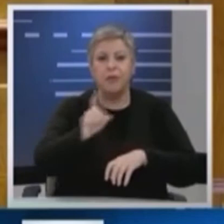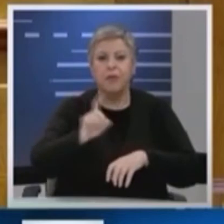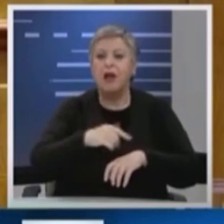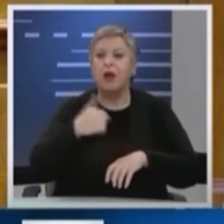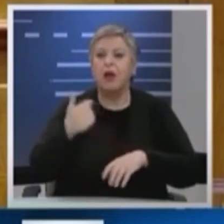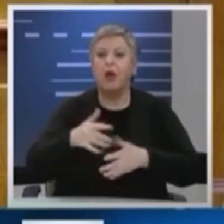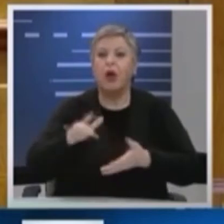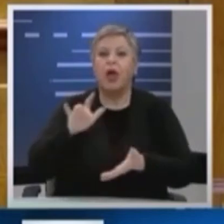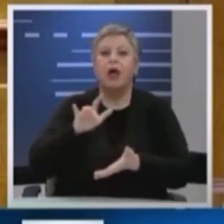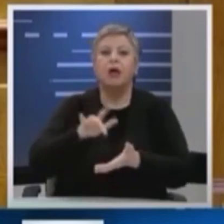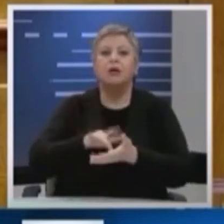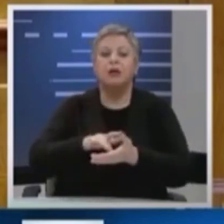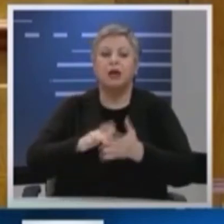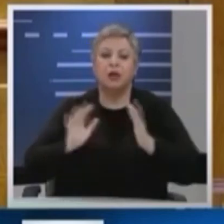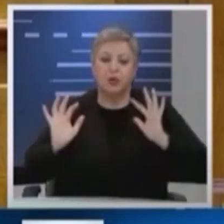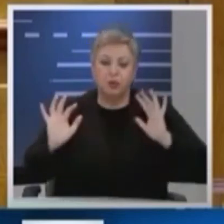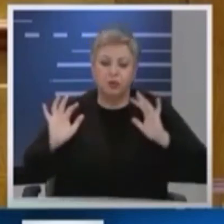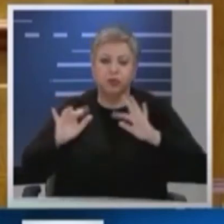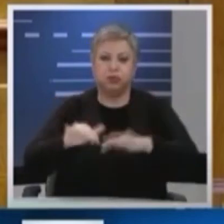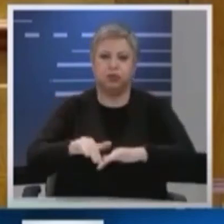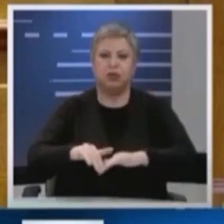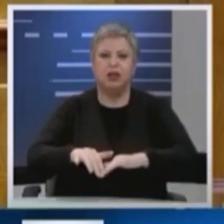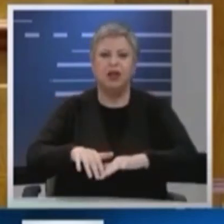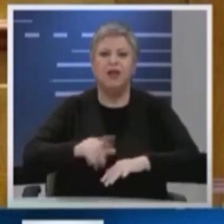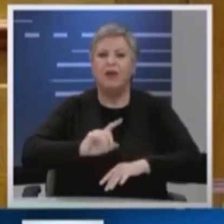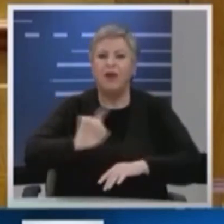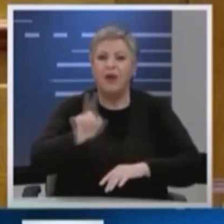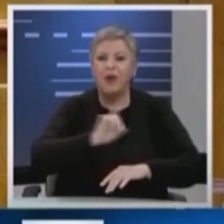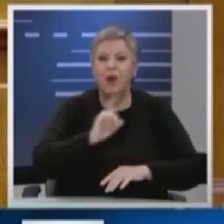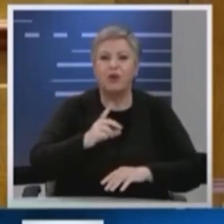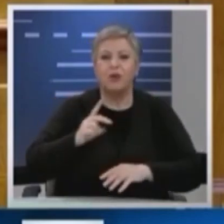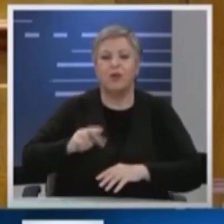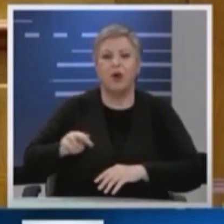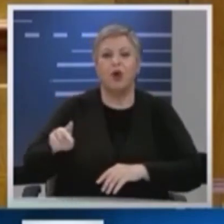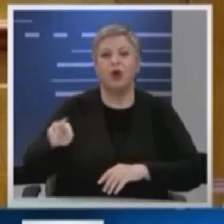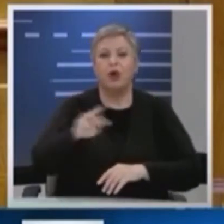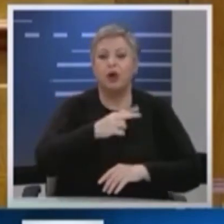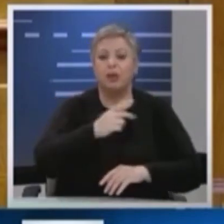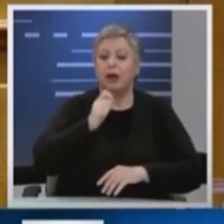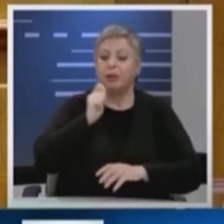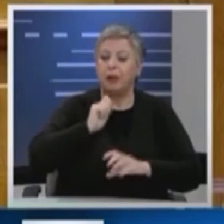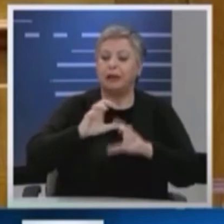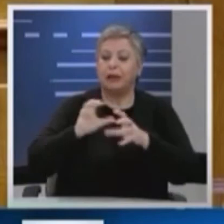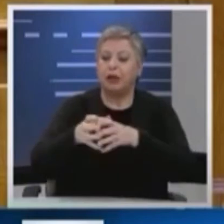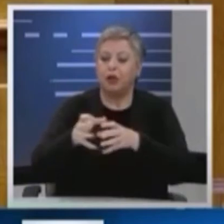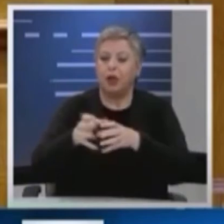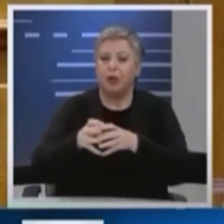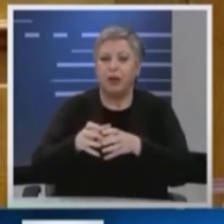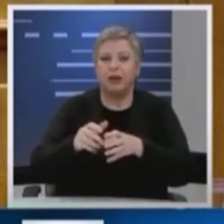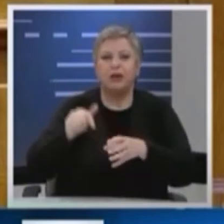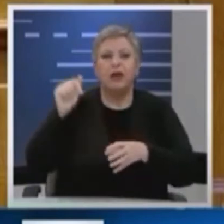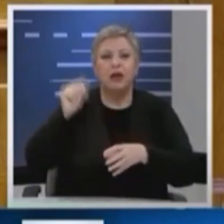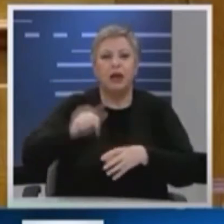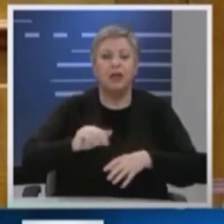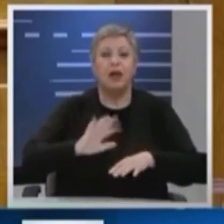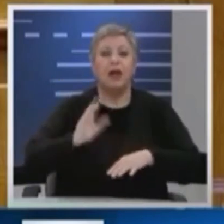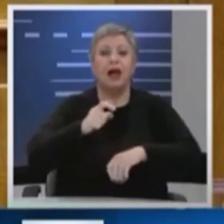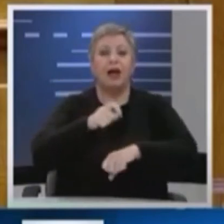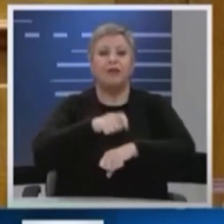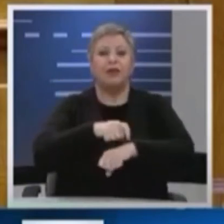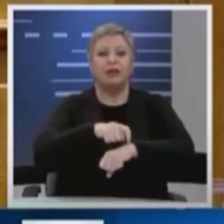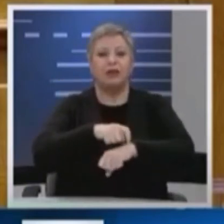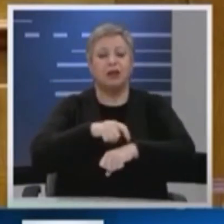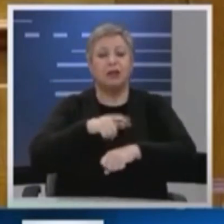στο κέντρο ανεξάρτητα από κομματικές και άλλες τοποθετήσεις. Για να μην διεκδικεί κανένας κανένα ηθικό δικαίωμα σε αυτή την